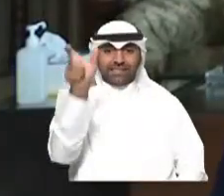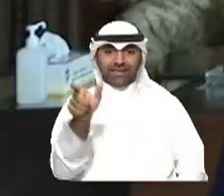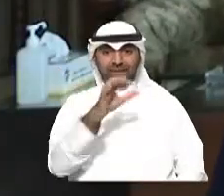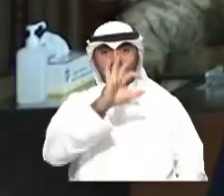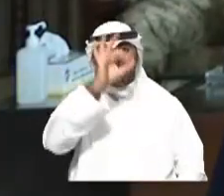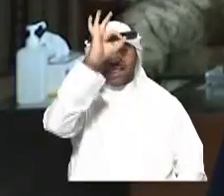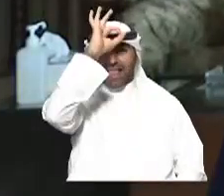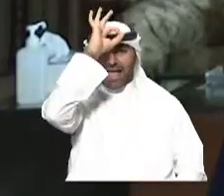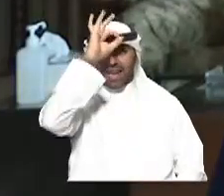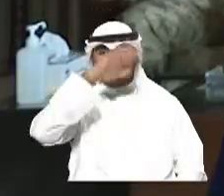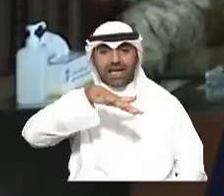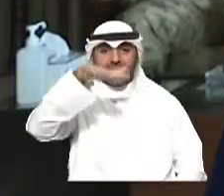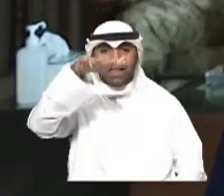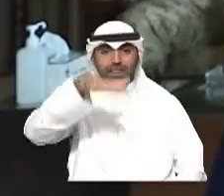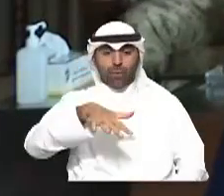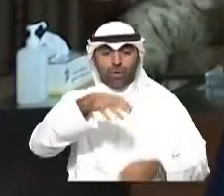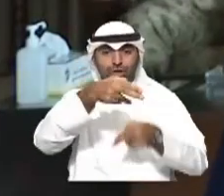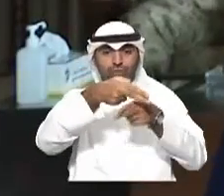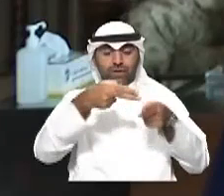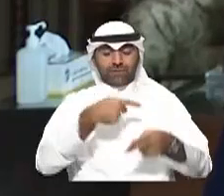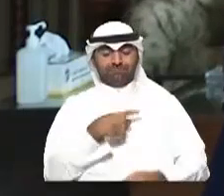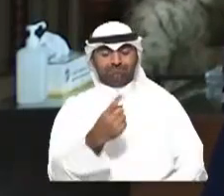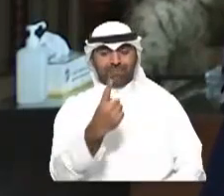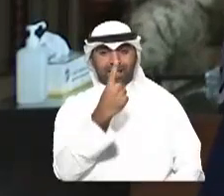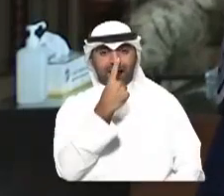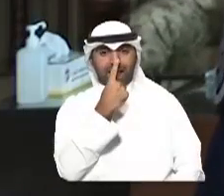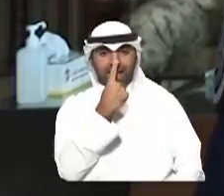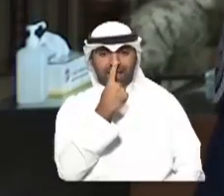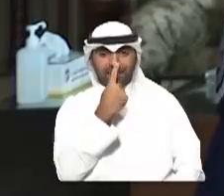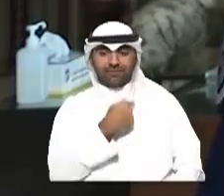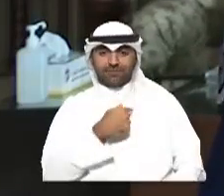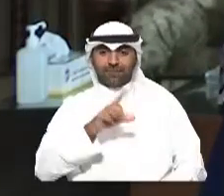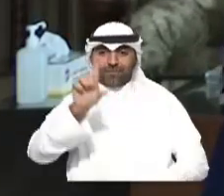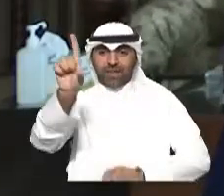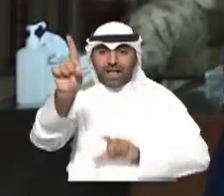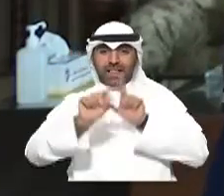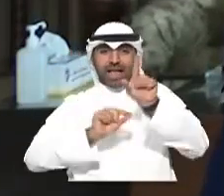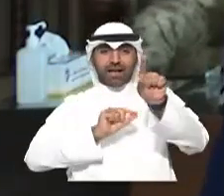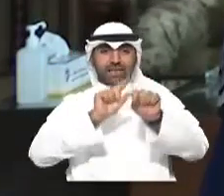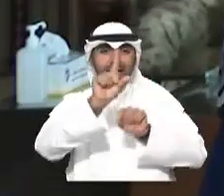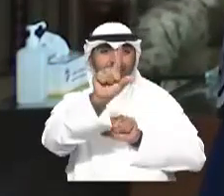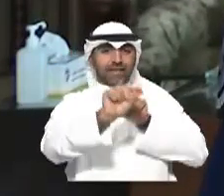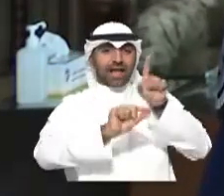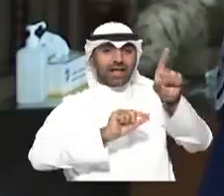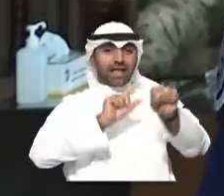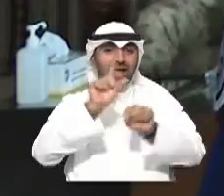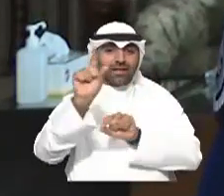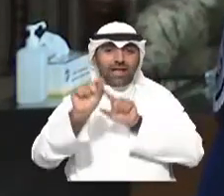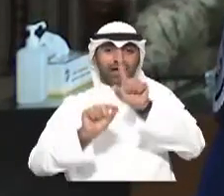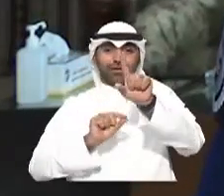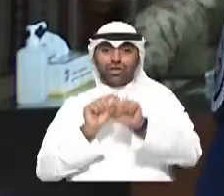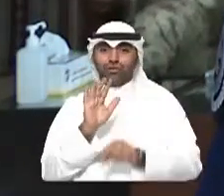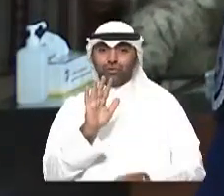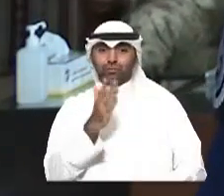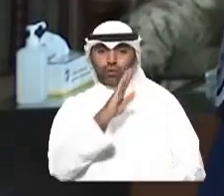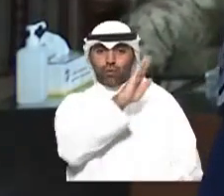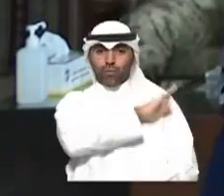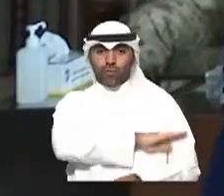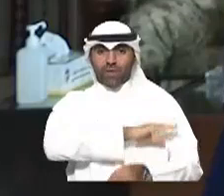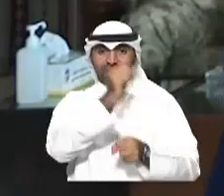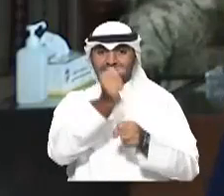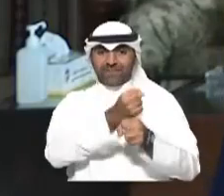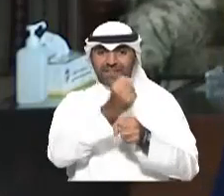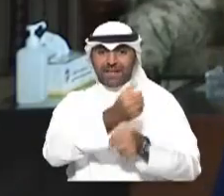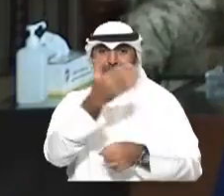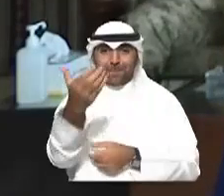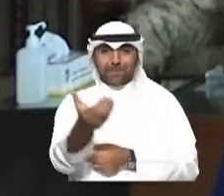الثانية المقادرة إلى دولة قطر الشقيقة للمساهمة مع الأخوان في الدفاع المدني القطري